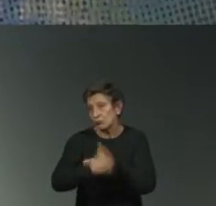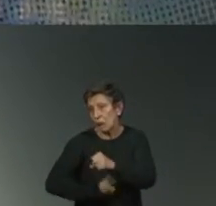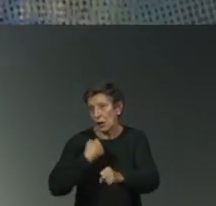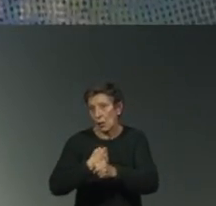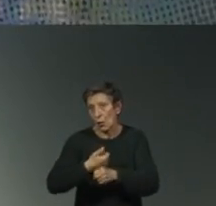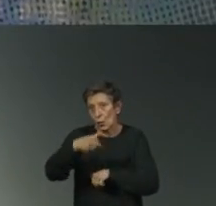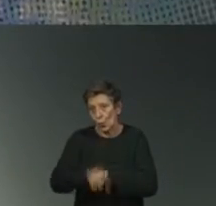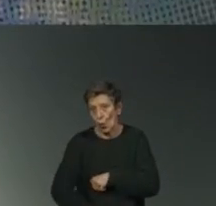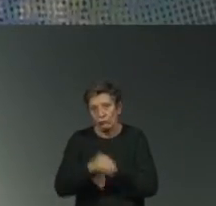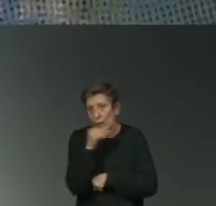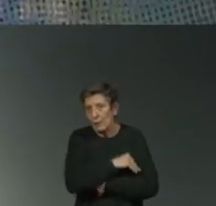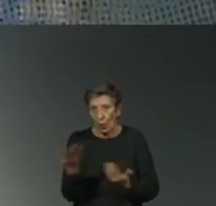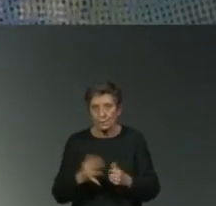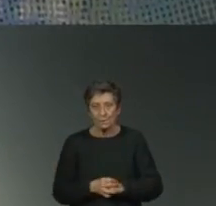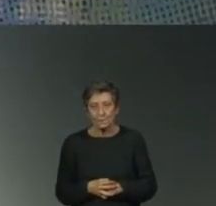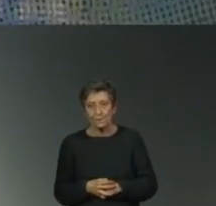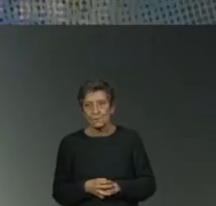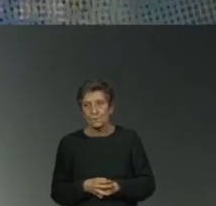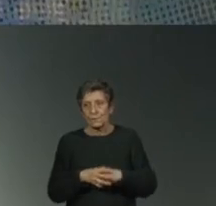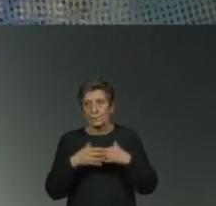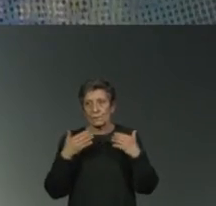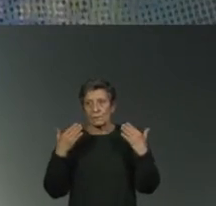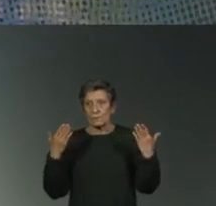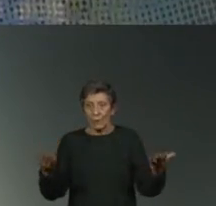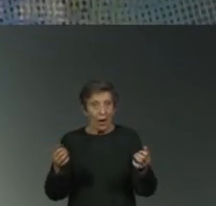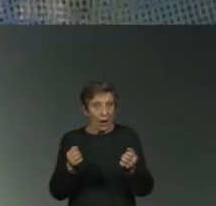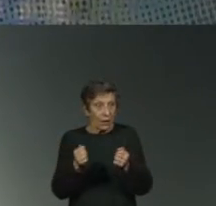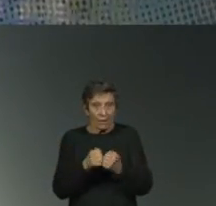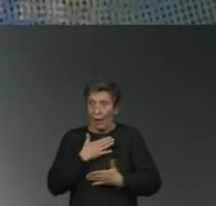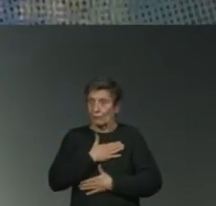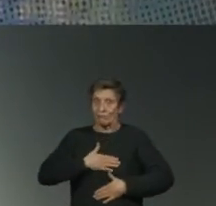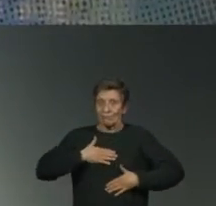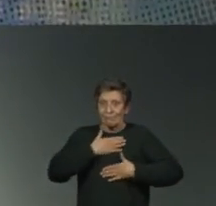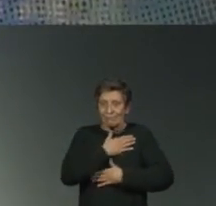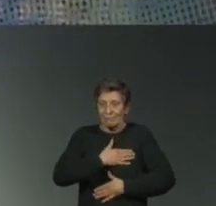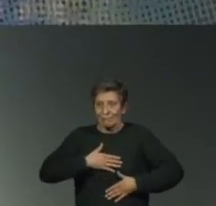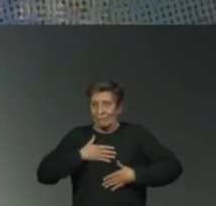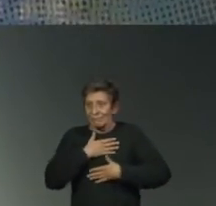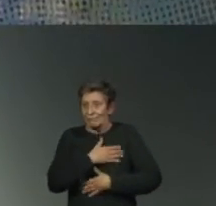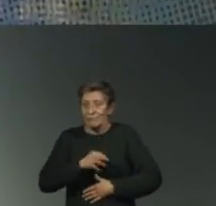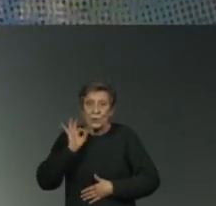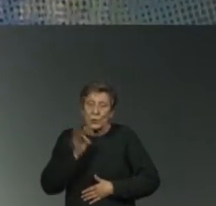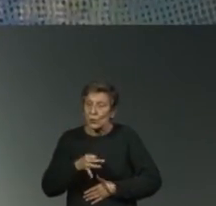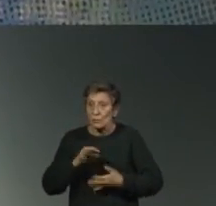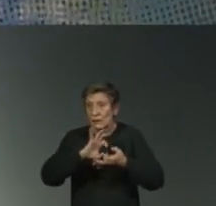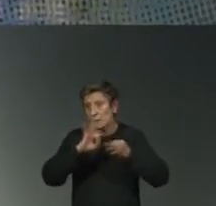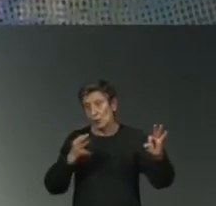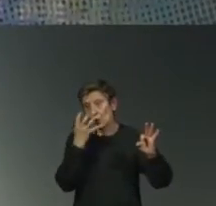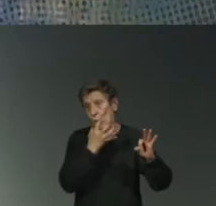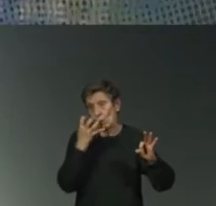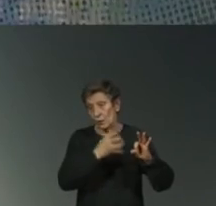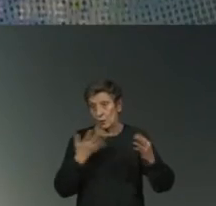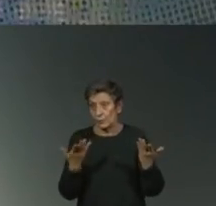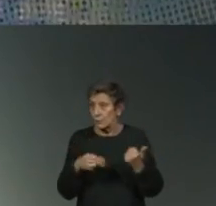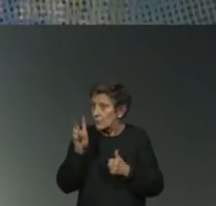et deux mois, avec une grande allégresse. C'est-à-dire que tout horrible soit l'histoire que je raconte, puisque c'est quand même une lente